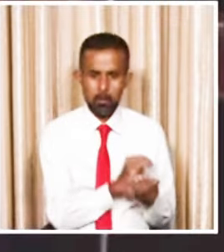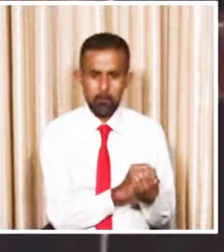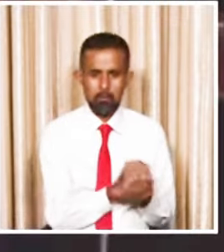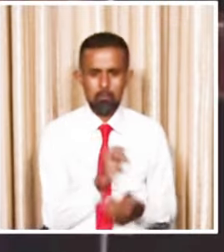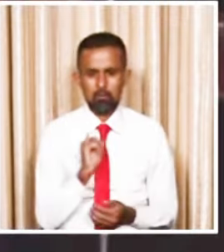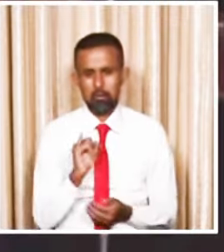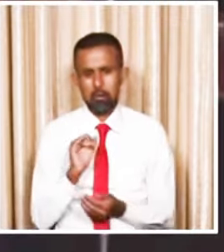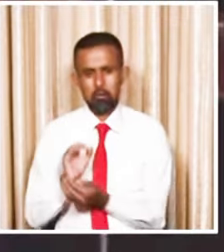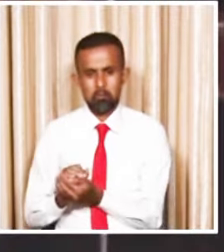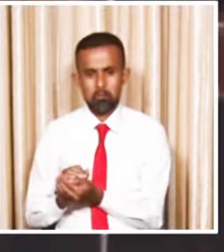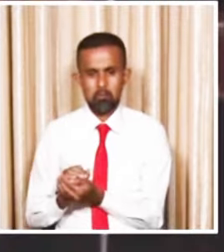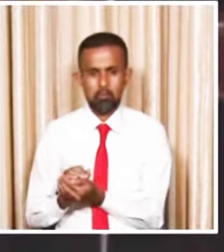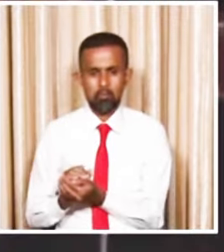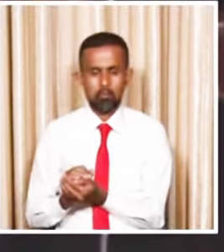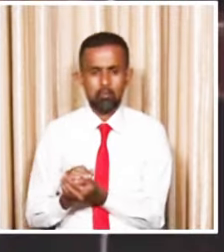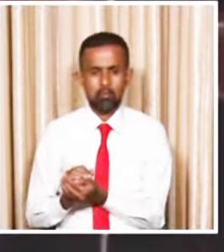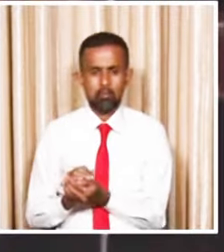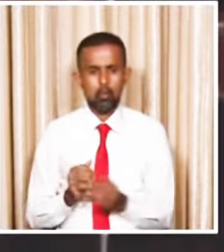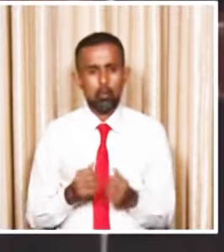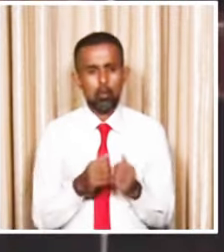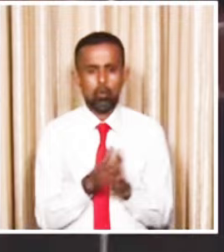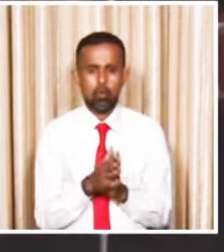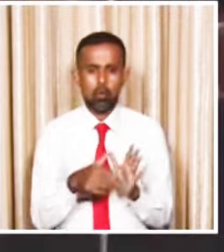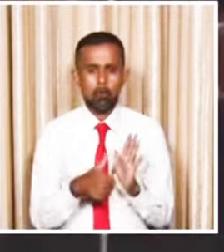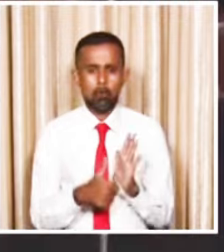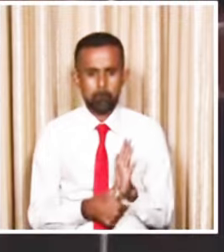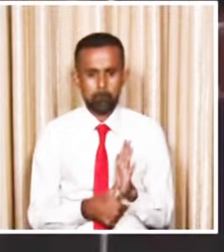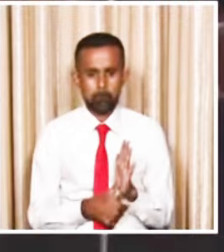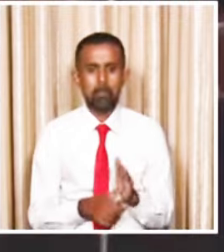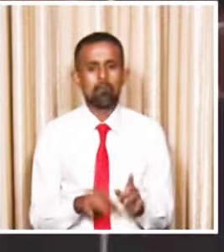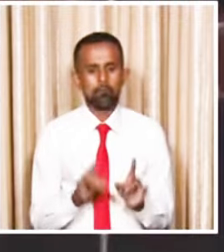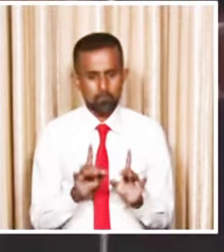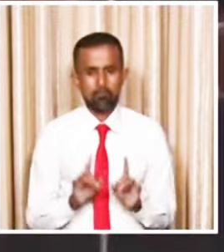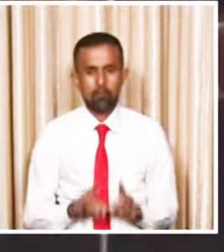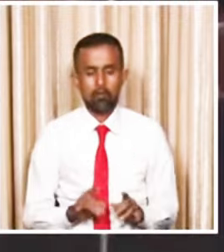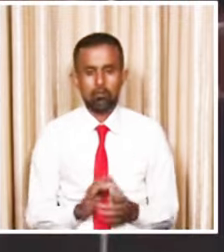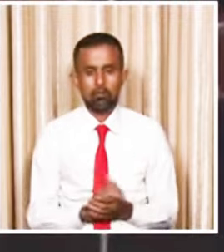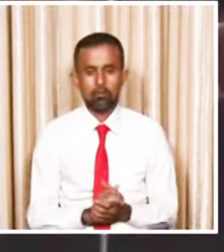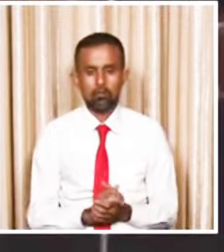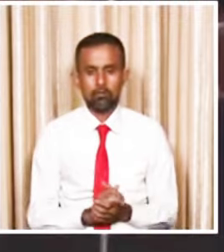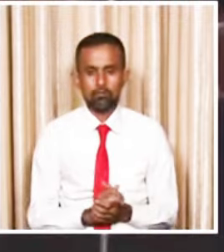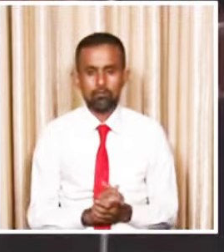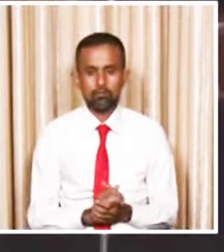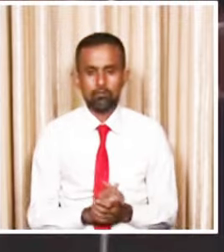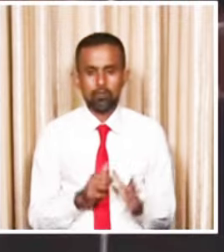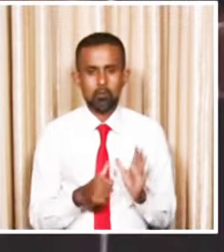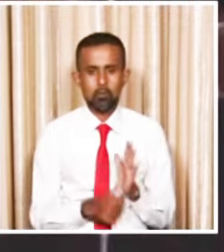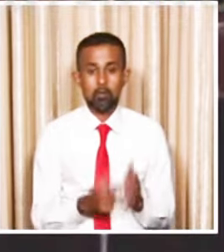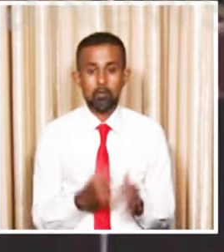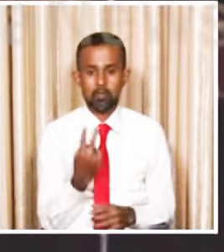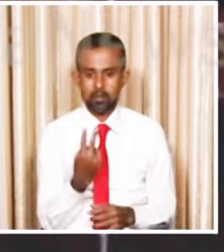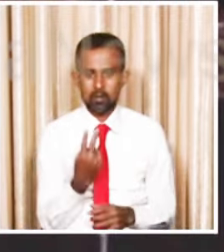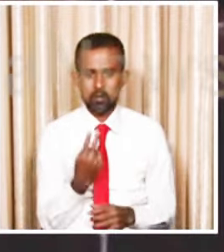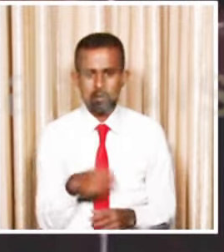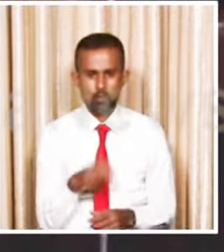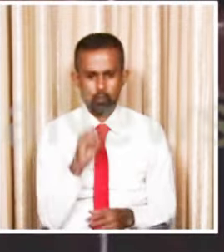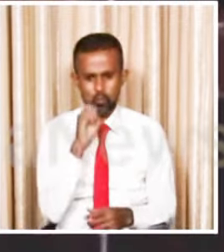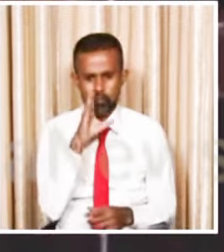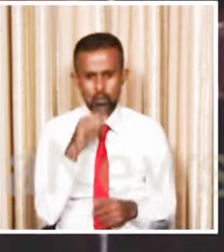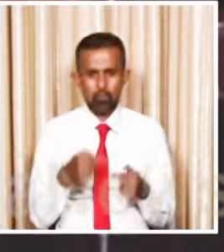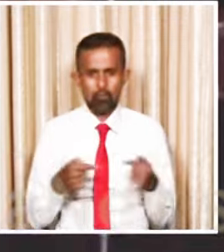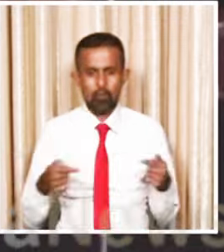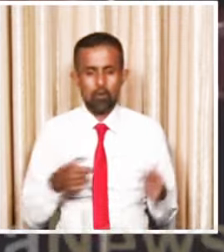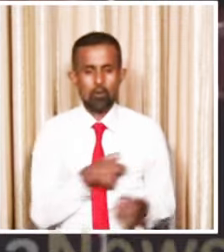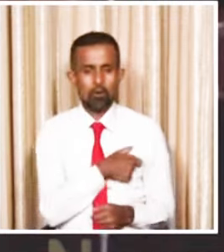నరక దేవలు తీనో సామాన్యం ఓనేమ పనతక ఎహెమ తమై ఈ కెసే వేతత్ మే పనత్ దెకేం అద ఉదే విపక్ష